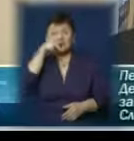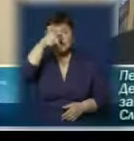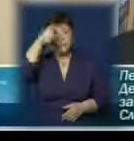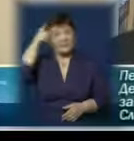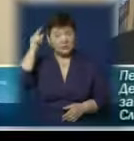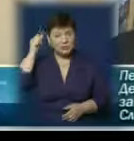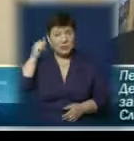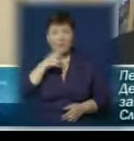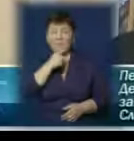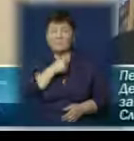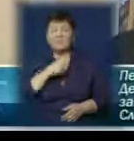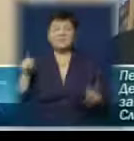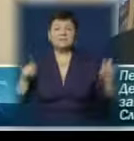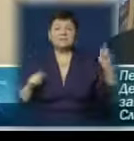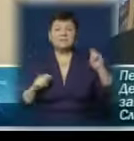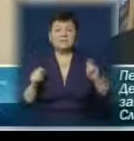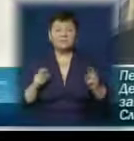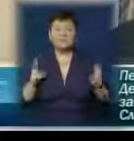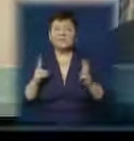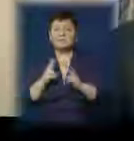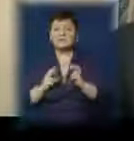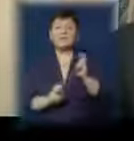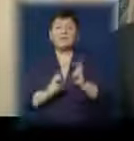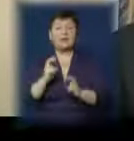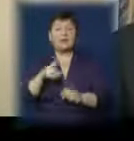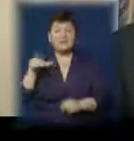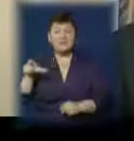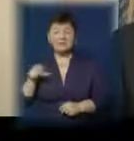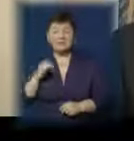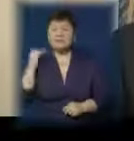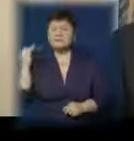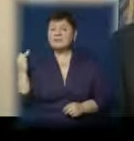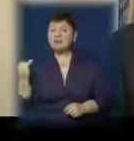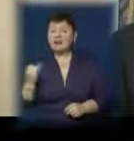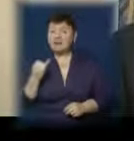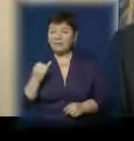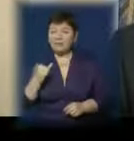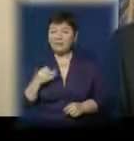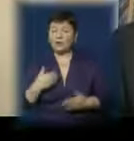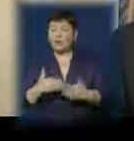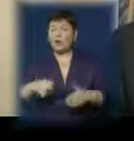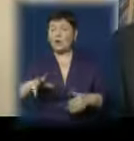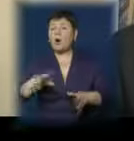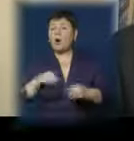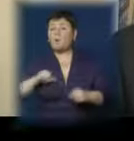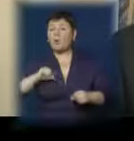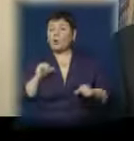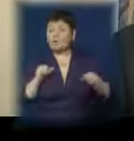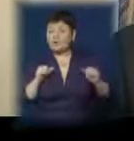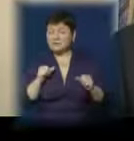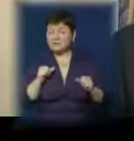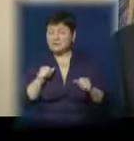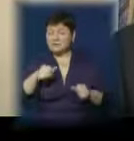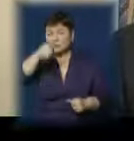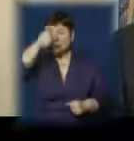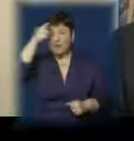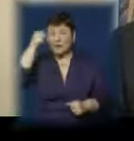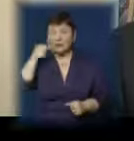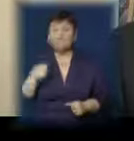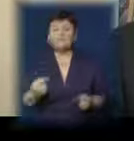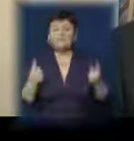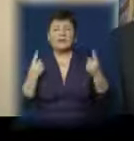Словаччиною. Під час візиту я зустрівся з підприємцями, які зацікавлені у партнерстві зі словацькими бізнесменами. Тут я бачу